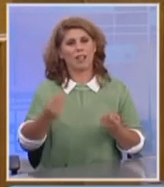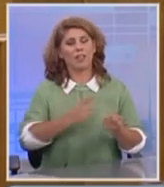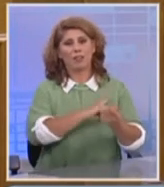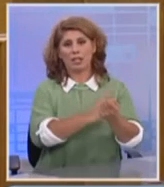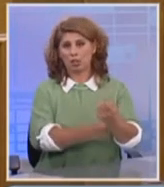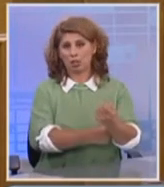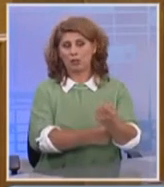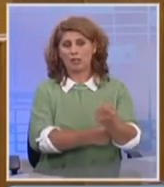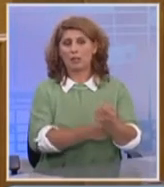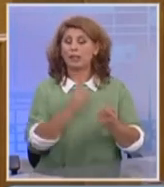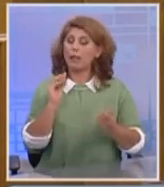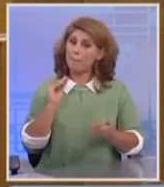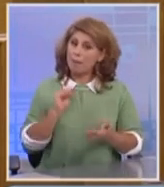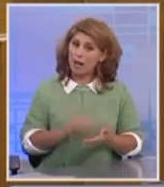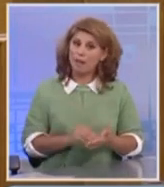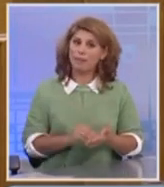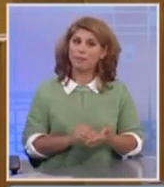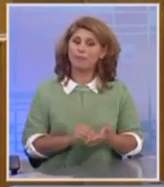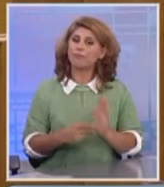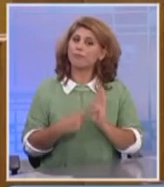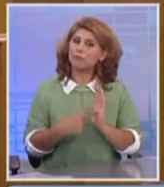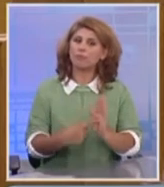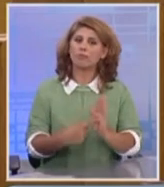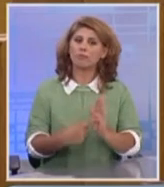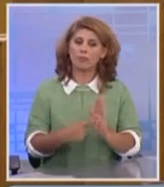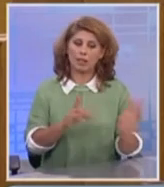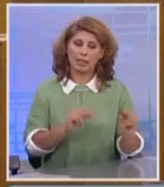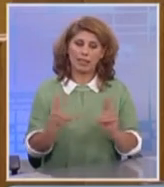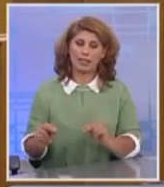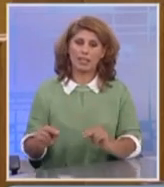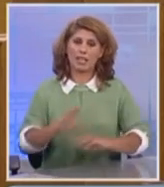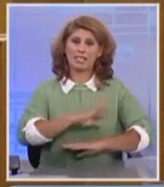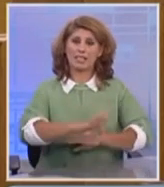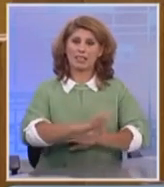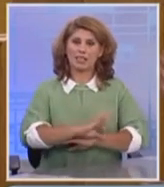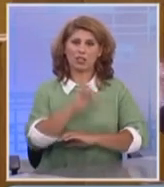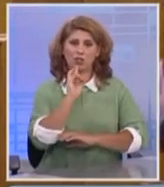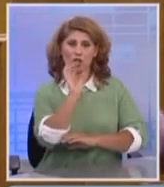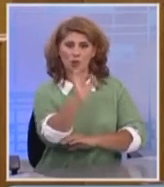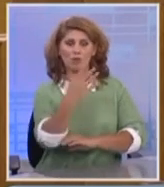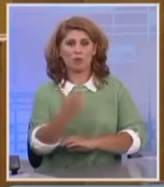δυνατότητα για μια φορά ακόμη να φανούν οι κοινές στρατηγικές στοχεύσεις που